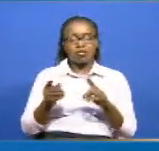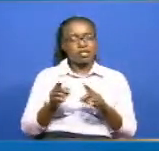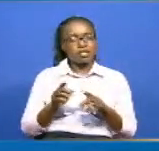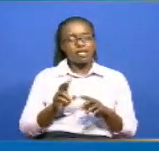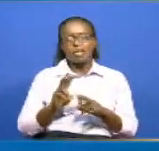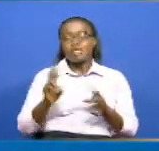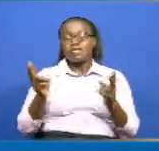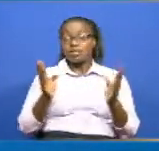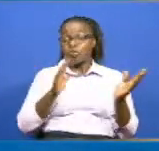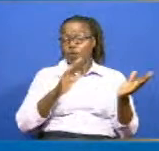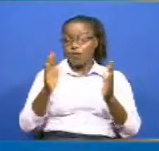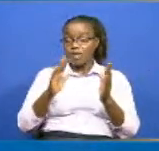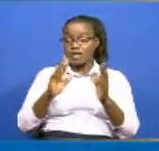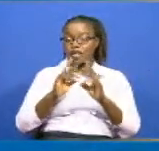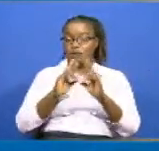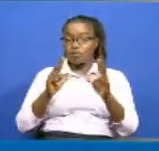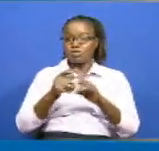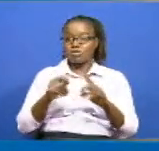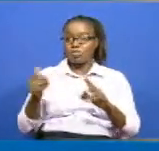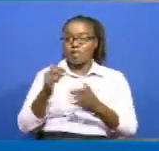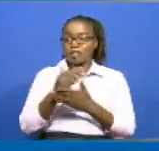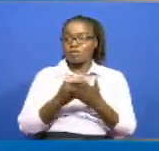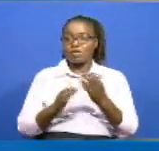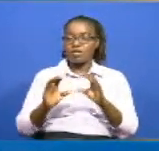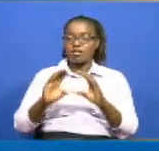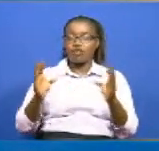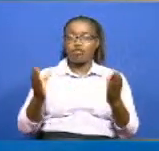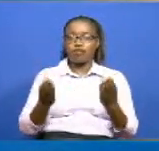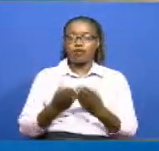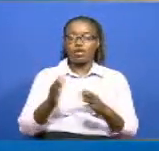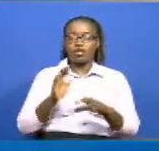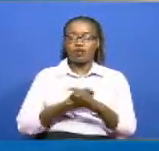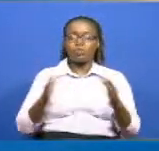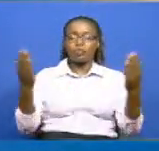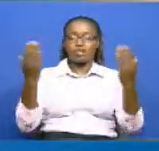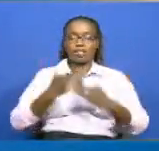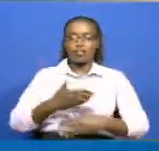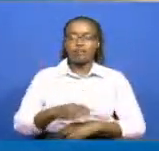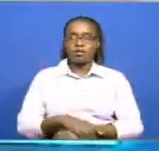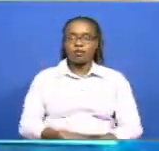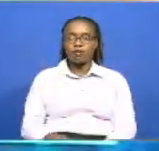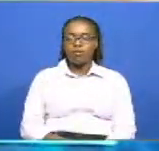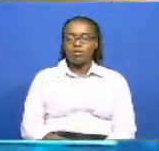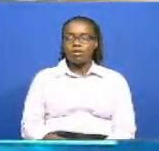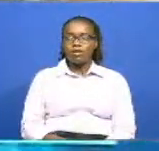wa hali ya hewa kutoka maeneo mengine duniani. Uwe na usiku mtulivu.